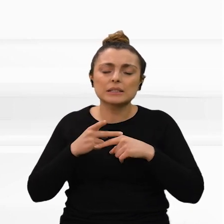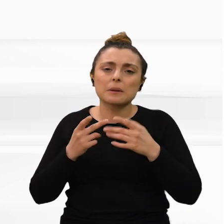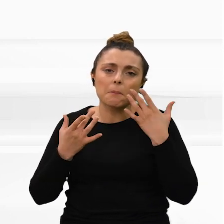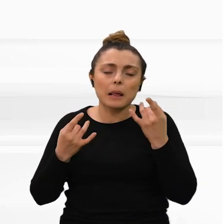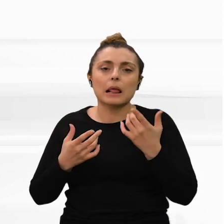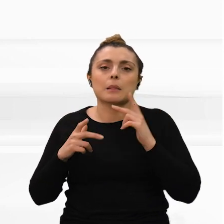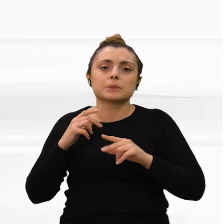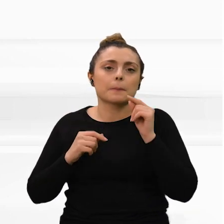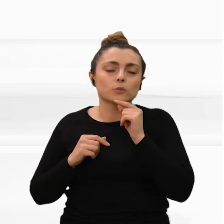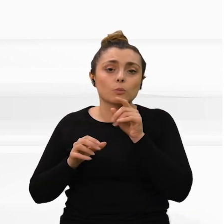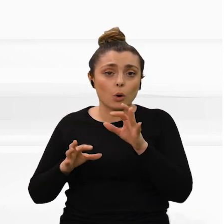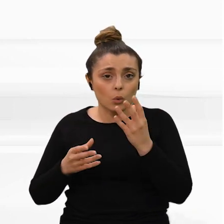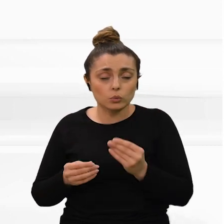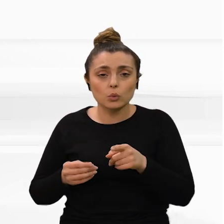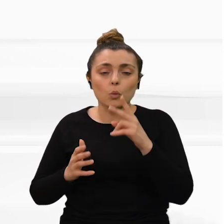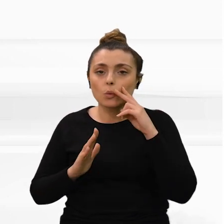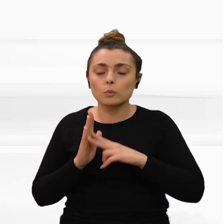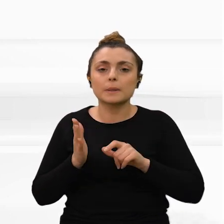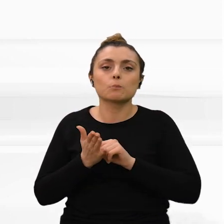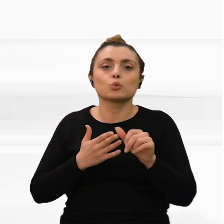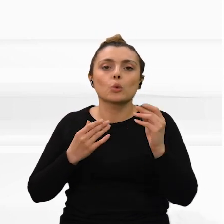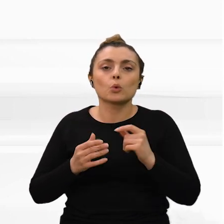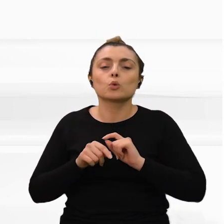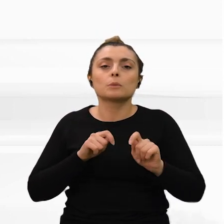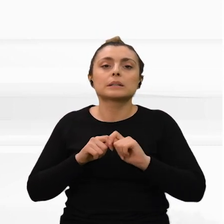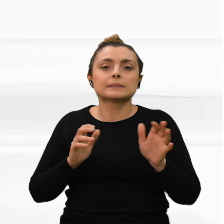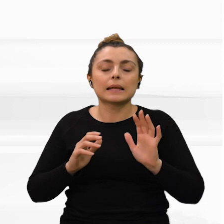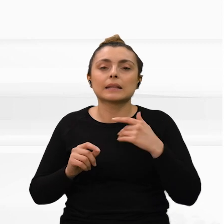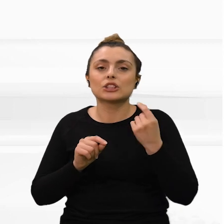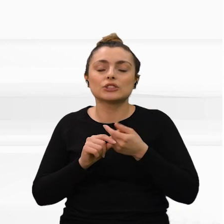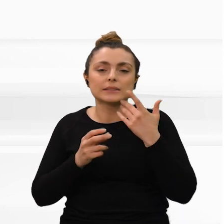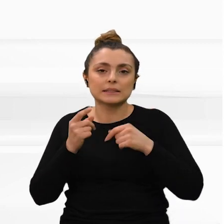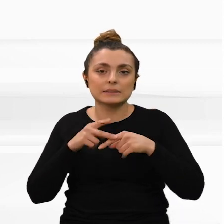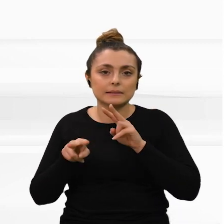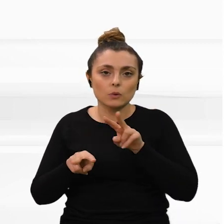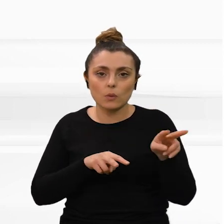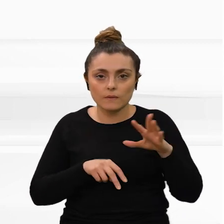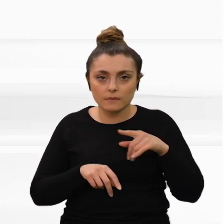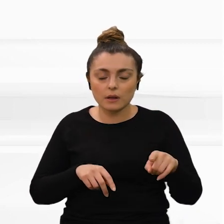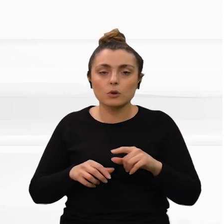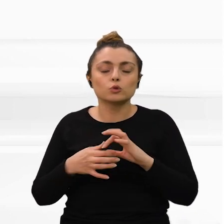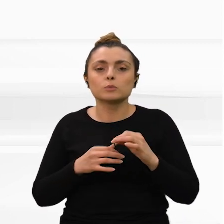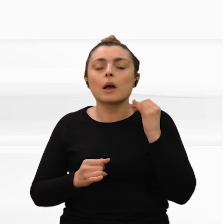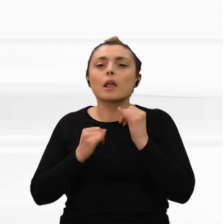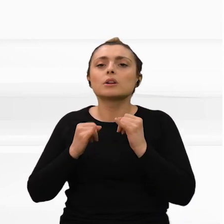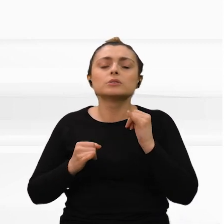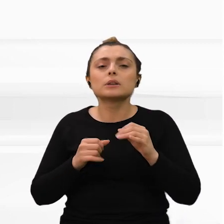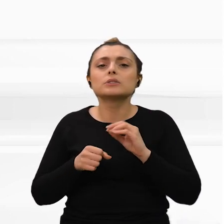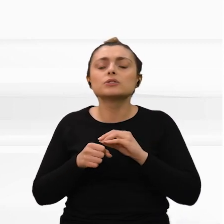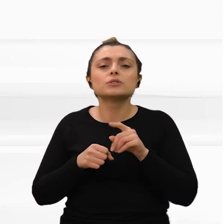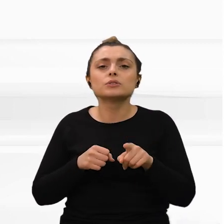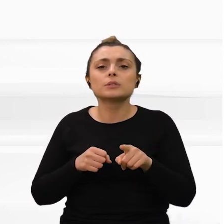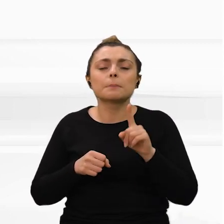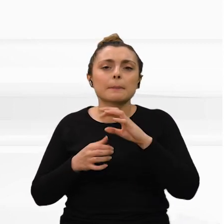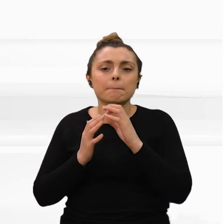eden bir elbiseye benziyor böyle olunca okur bir bütün olarak kumaşı değil dikiş izlerini görüyor şimdi parçada eleştirilen